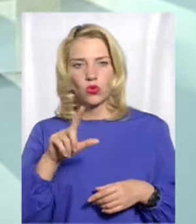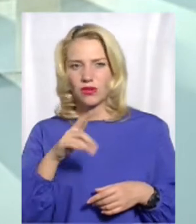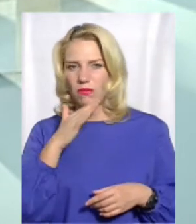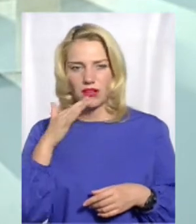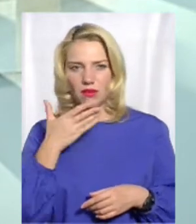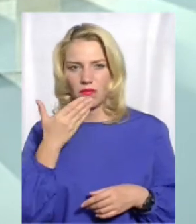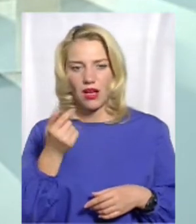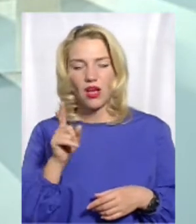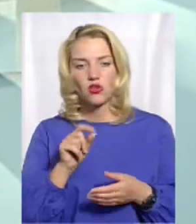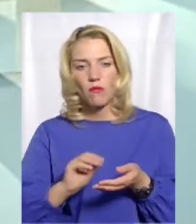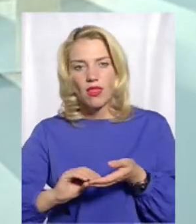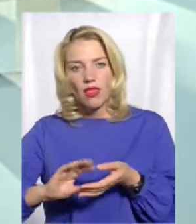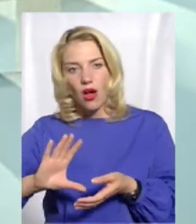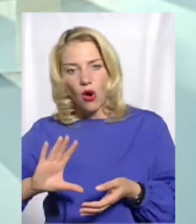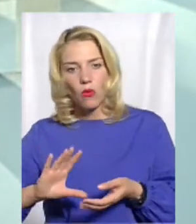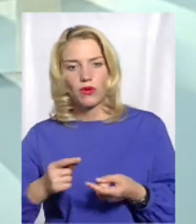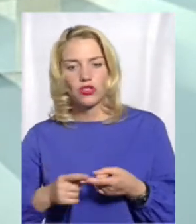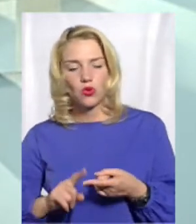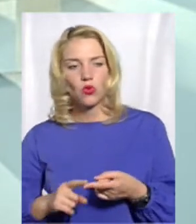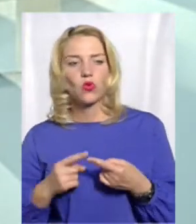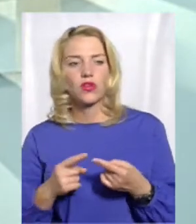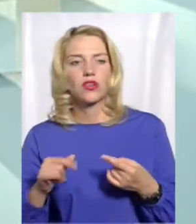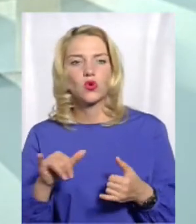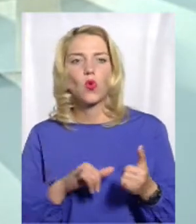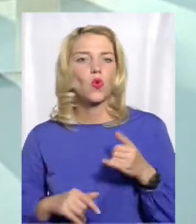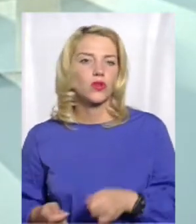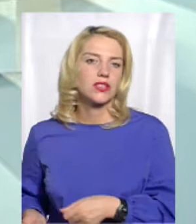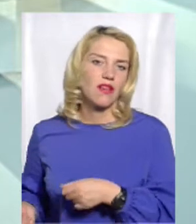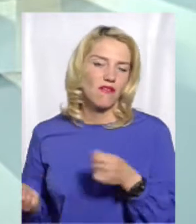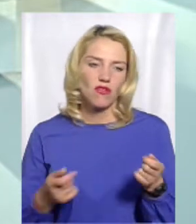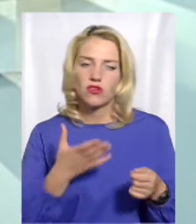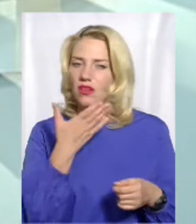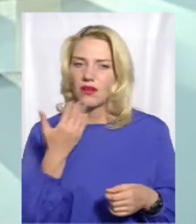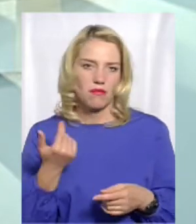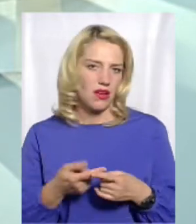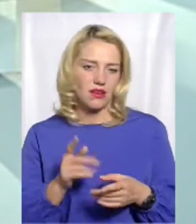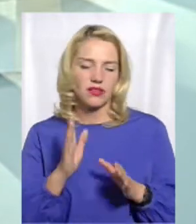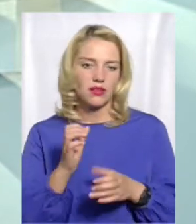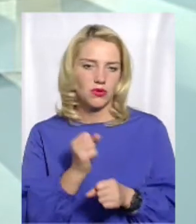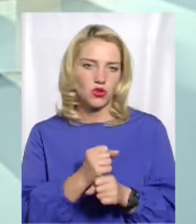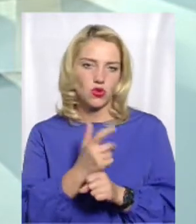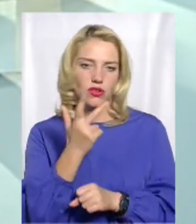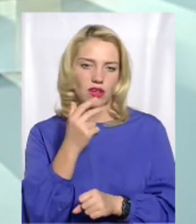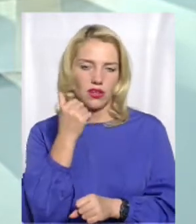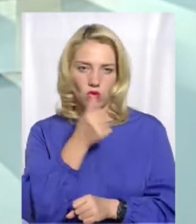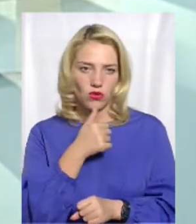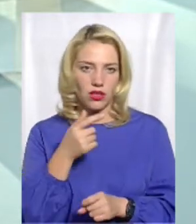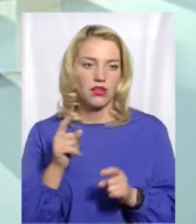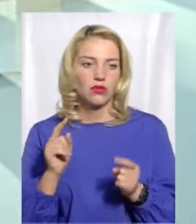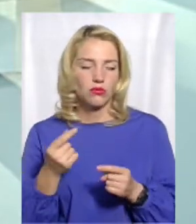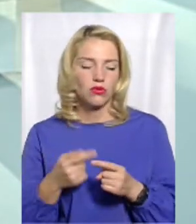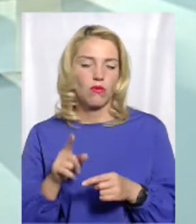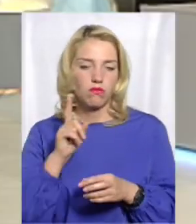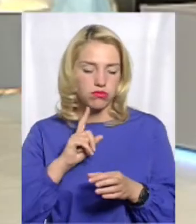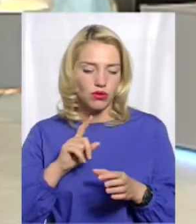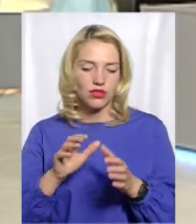щоб накопичити ту кількість, щоб вже її кудись вивозити, вони ще не накопичили, бо працюють цього 3-4 роки. Тому поки що вона в